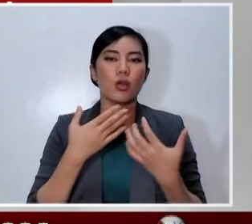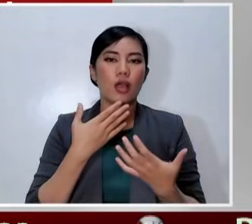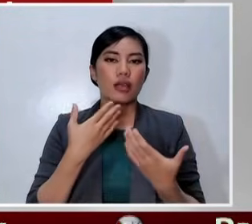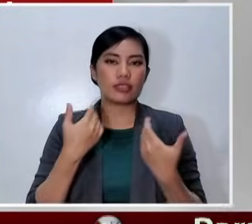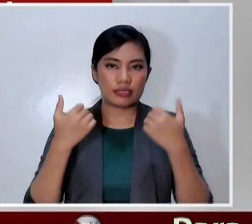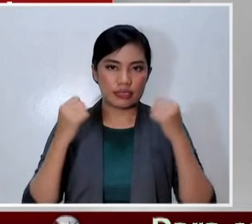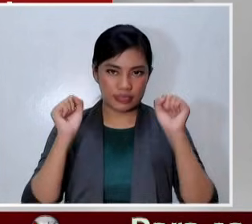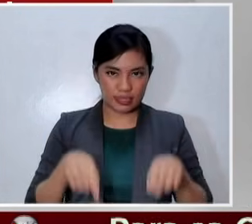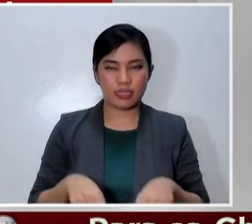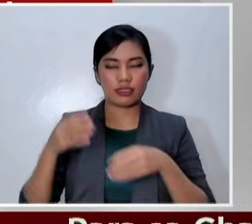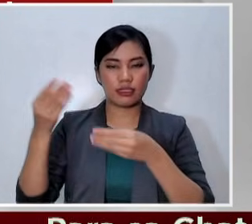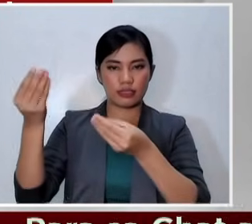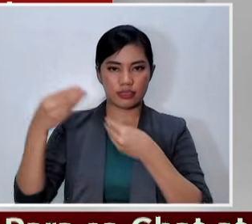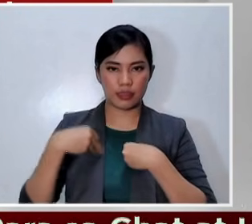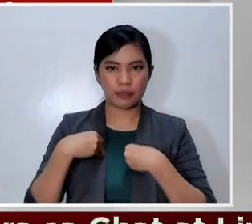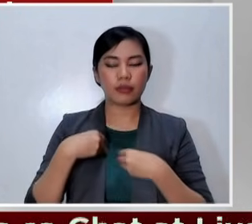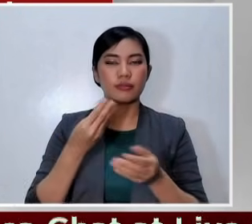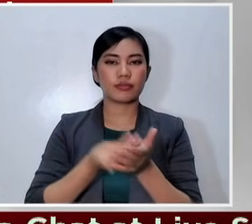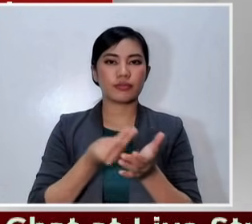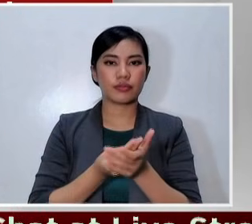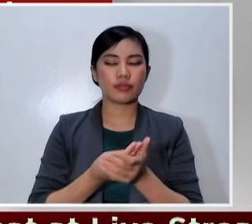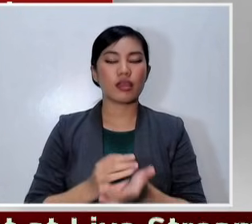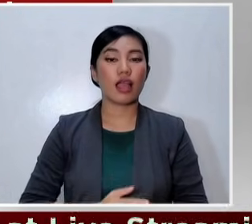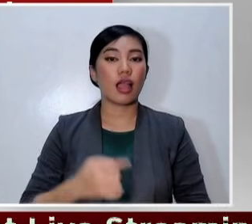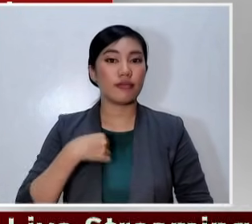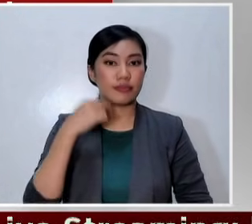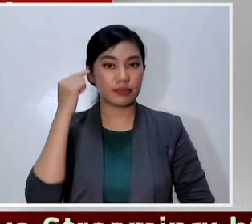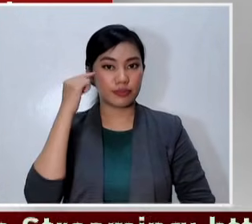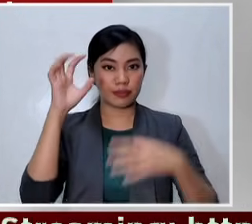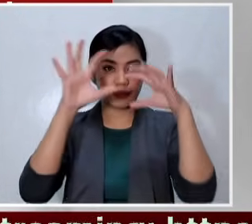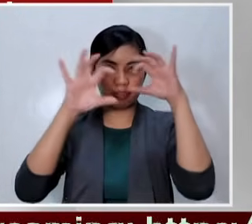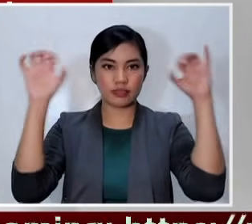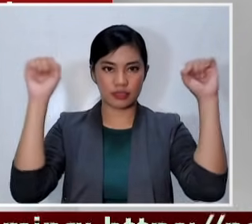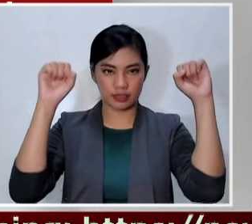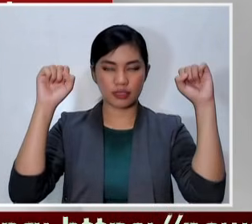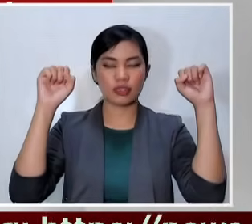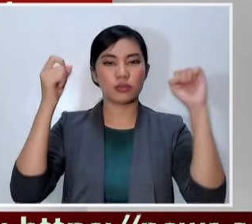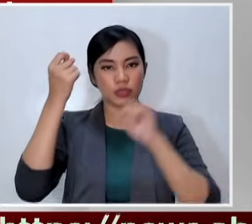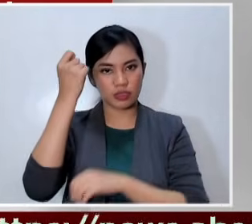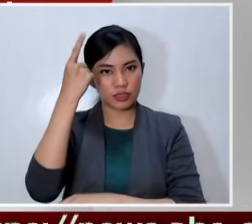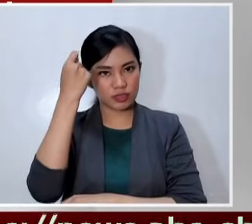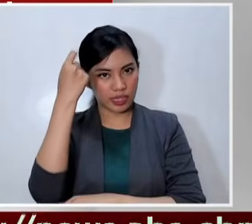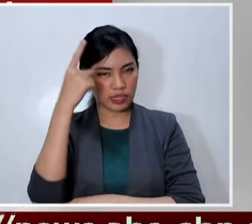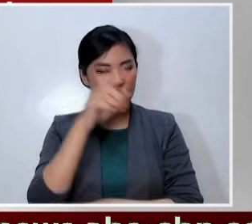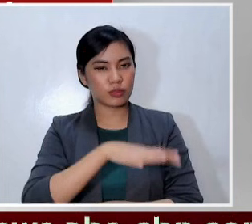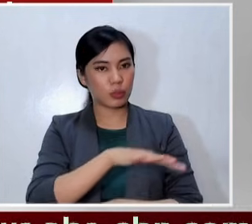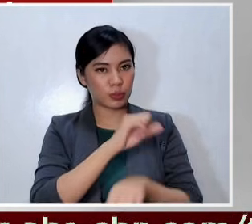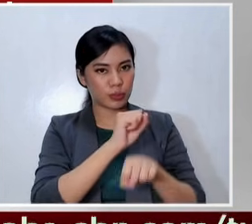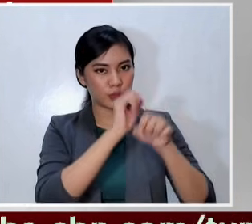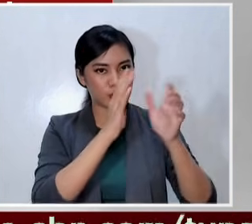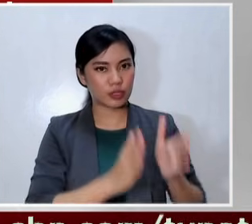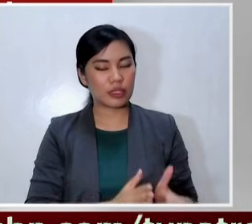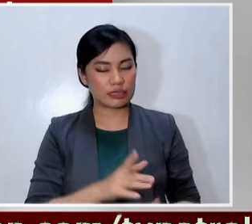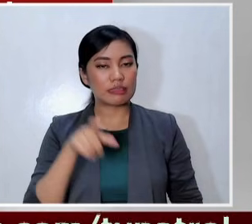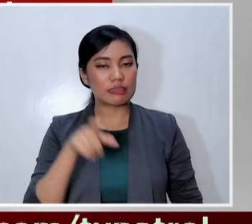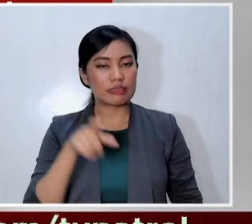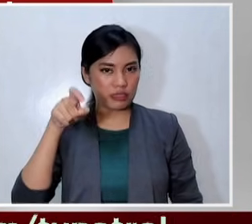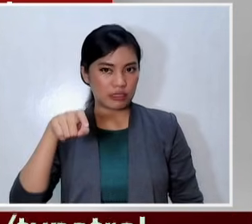ng ating Pangulo ang pangangailangan ng ating mga manggagawa. Yung mga binibigyan ng 1,000 na